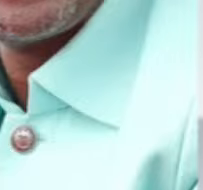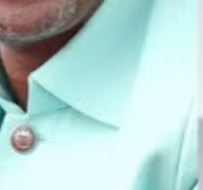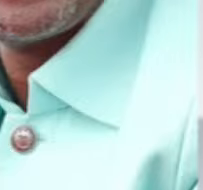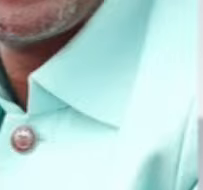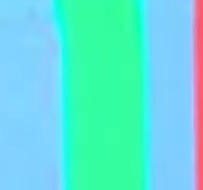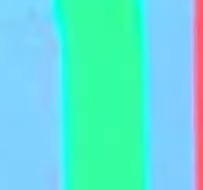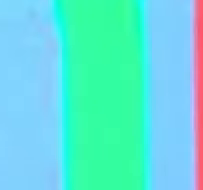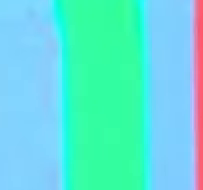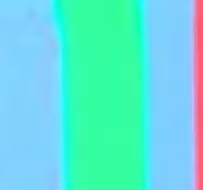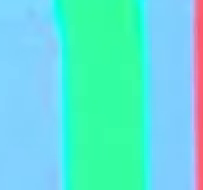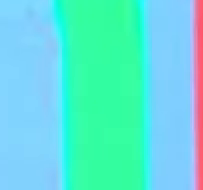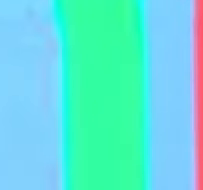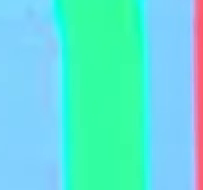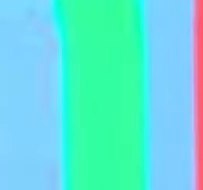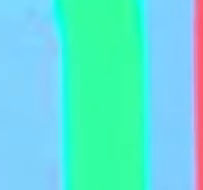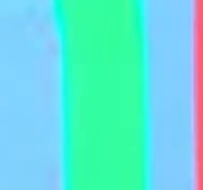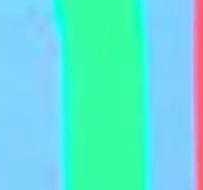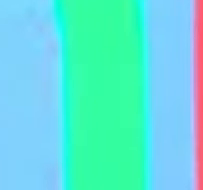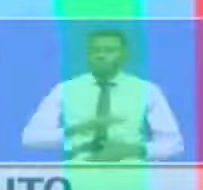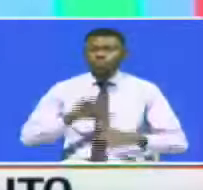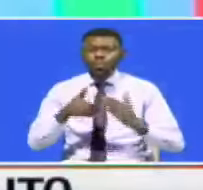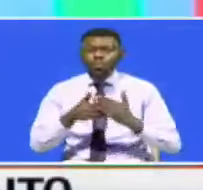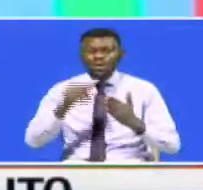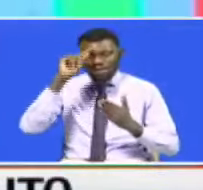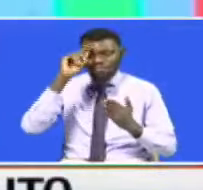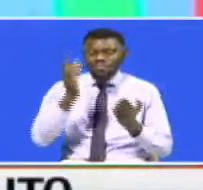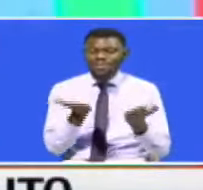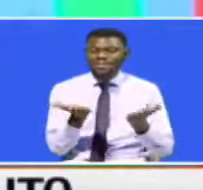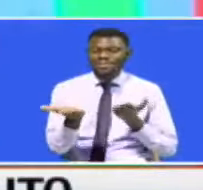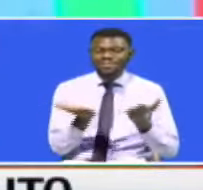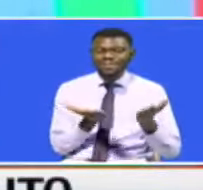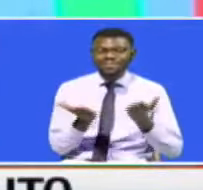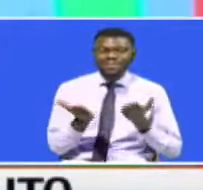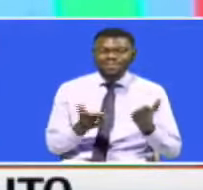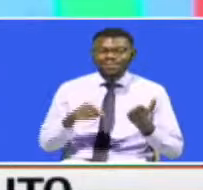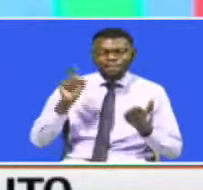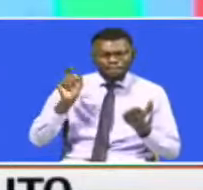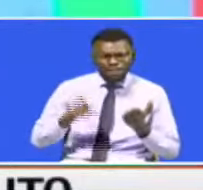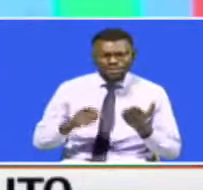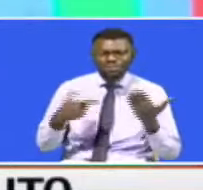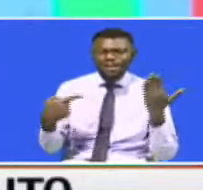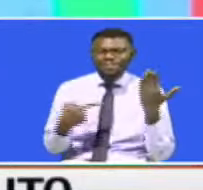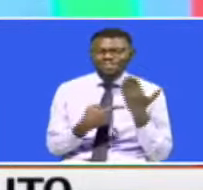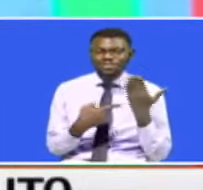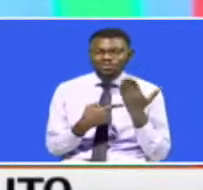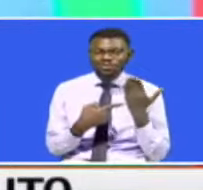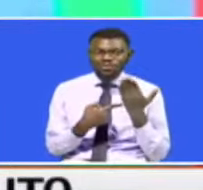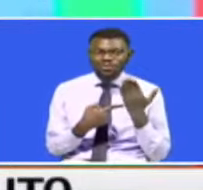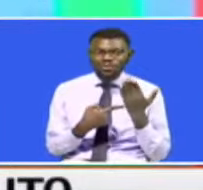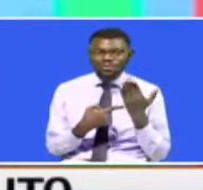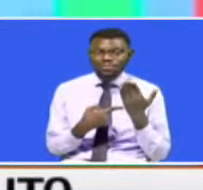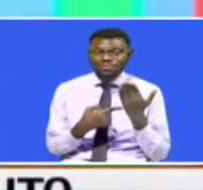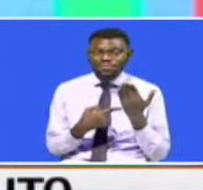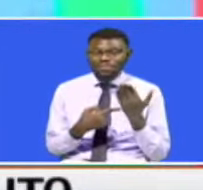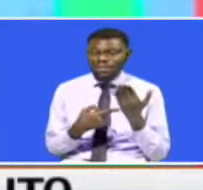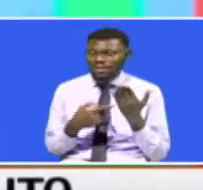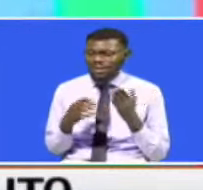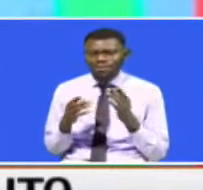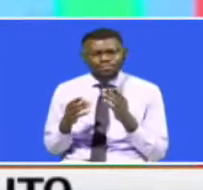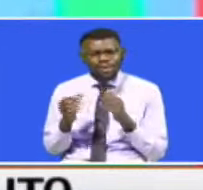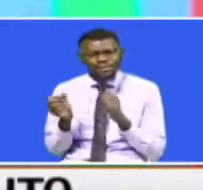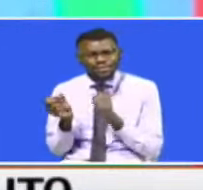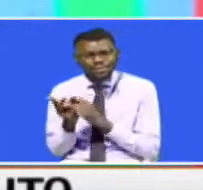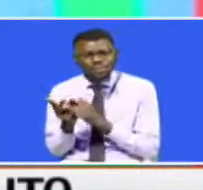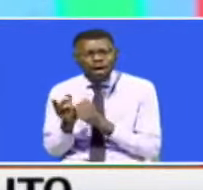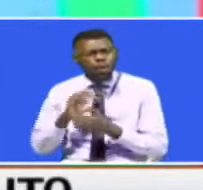serikali kwa Wakenya. All government services must be digitized by December this year. I mean